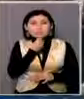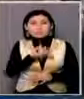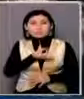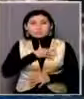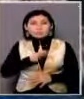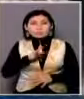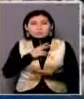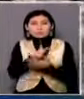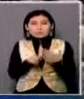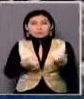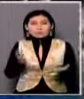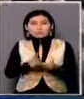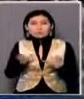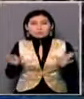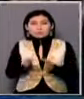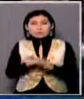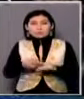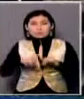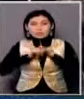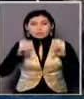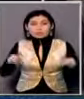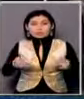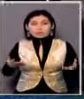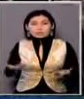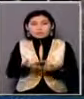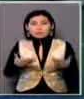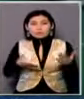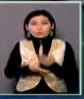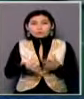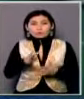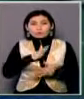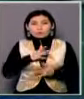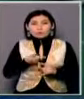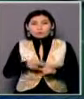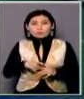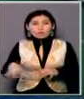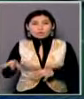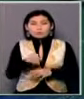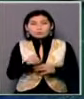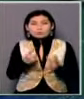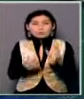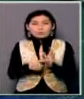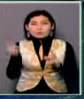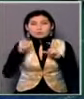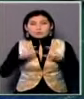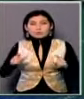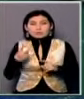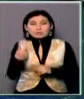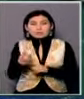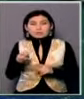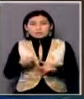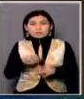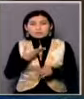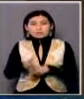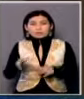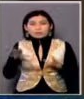қолданбалы бейнелеу және қолөнер шығармашылығын дамытуға жан-жақты ықпал ету. Танымдық шараға ауданның 17 мектебі, 2 мектептен